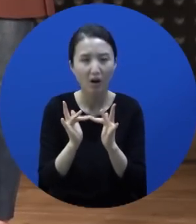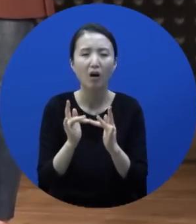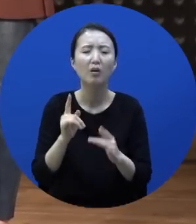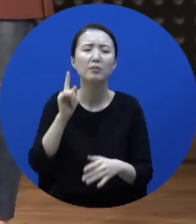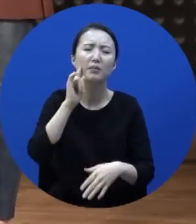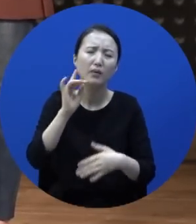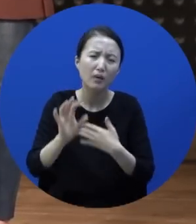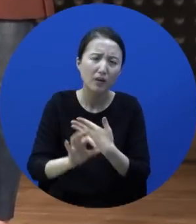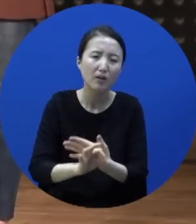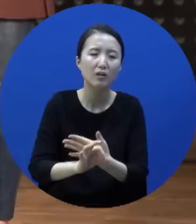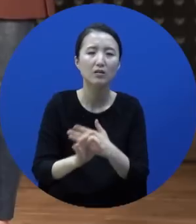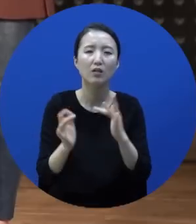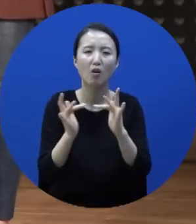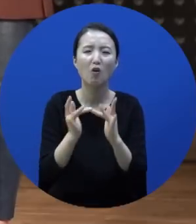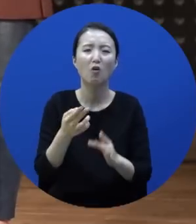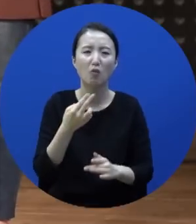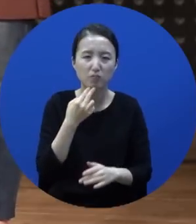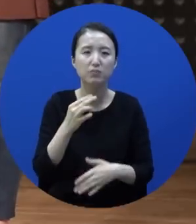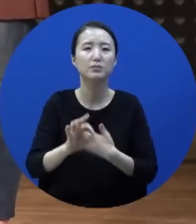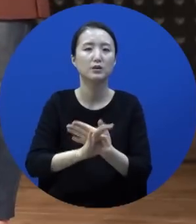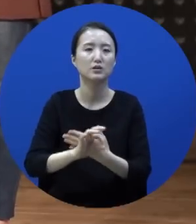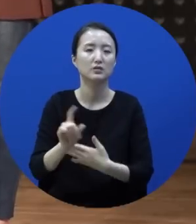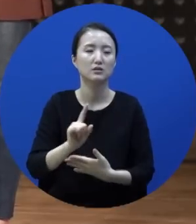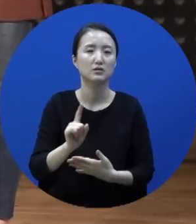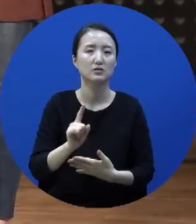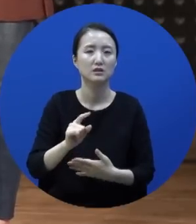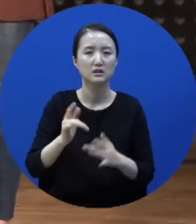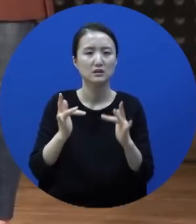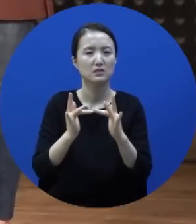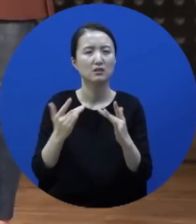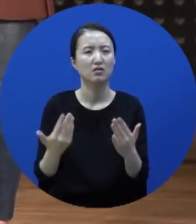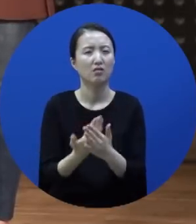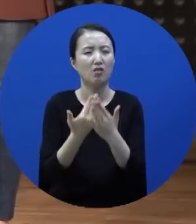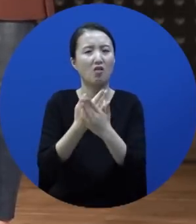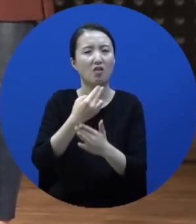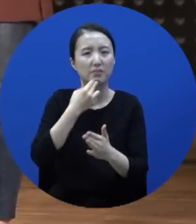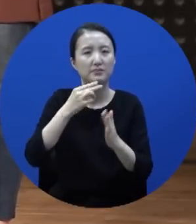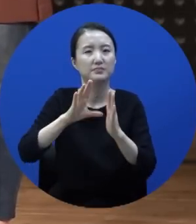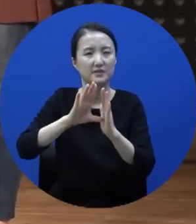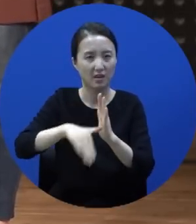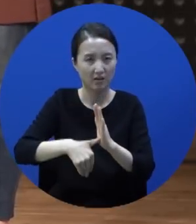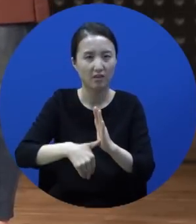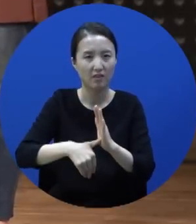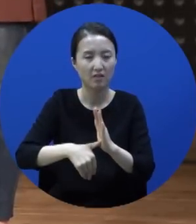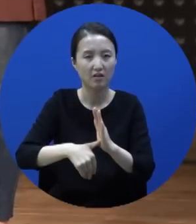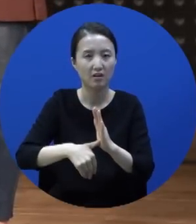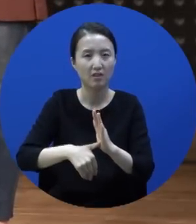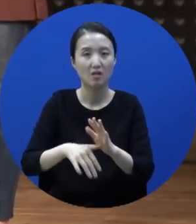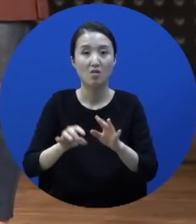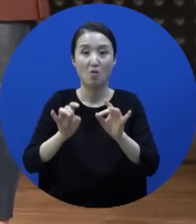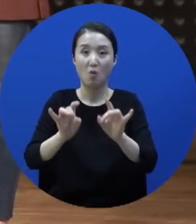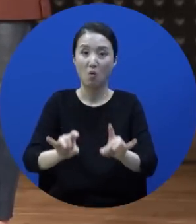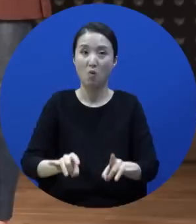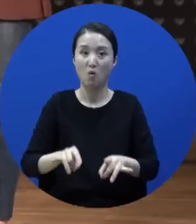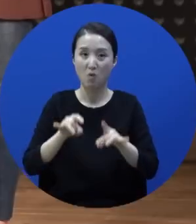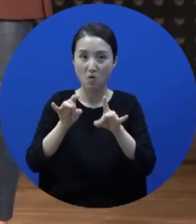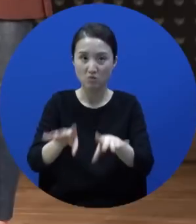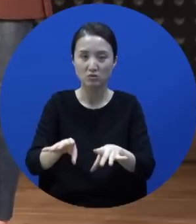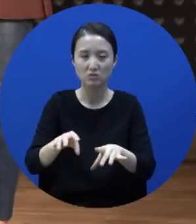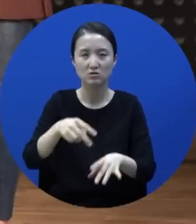네. 어떻게 신발을 팔아야 될까요? 그리고 게다가 거기는 호주 시드니 한복판입니다. 네.